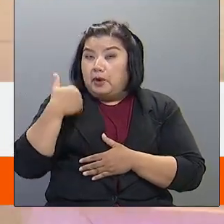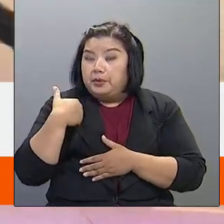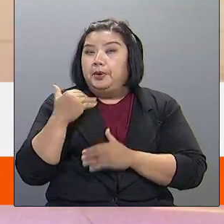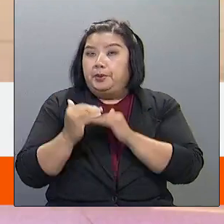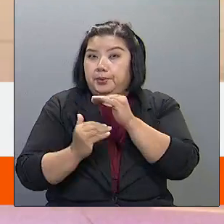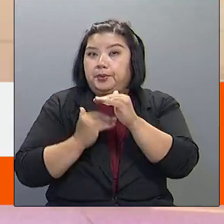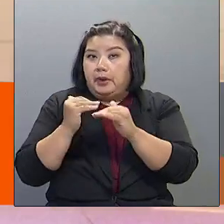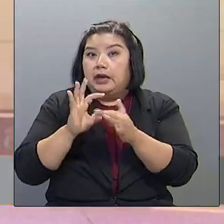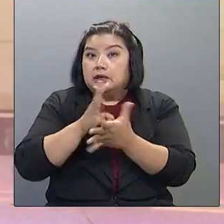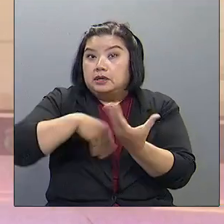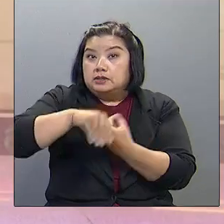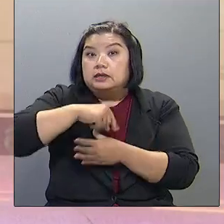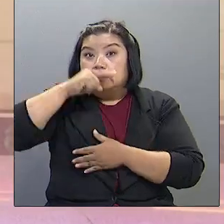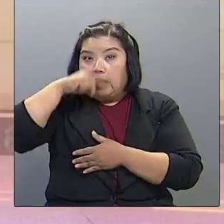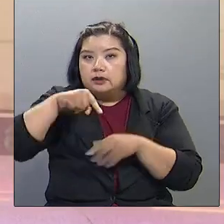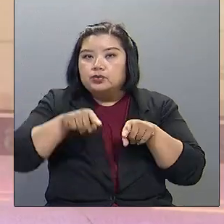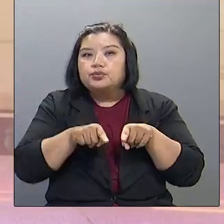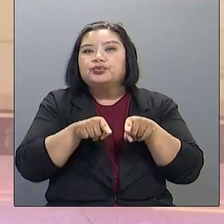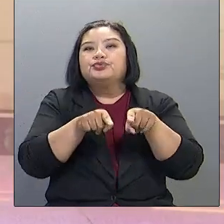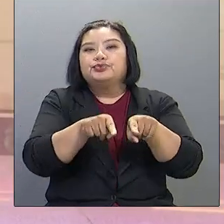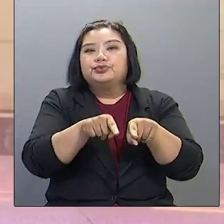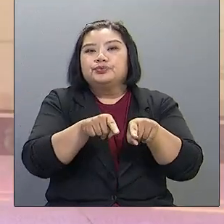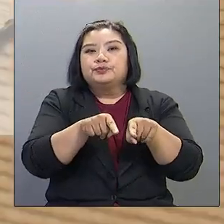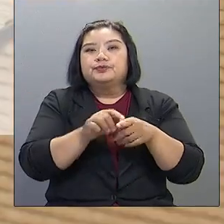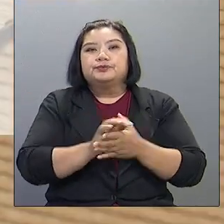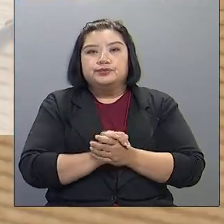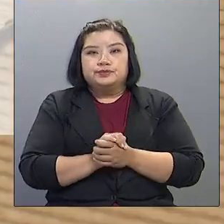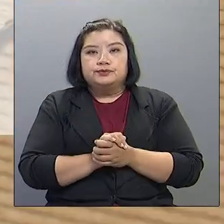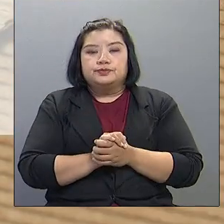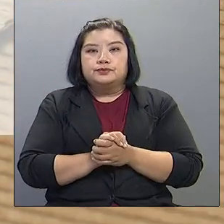แปลว่าธุรกิจมาถึงเศรษฐกิจไทยก็กำลังฟื้นตัวด้วยเช่นกันค่ะ